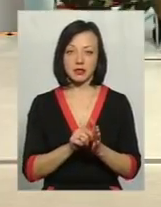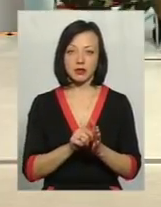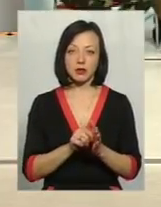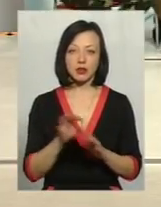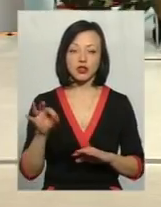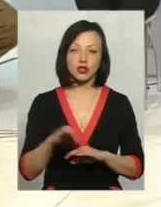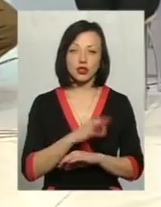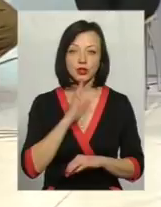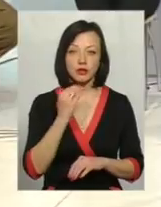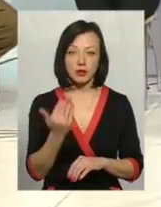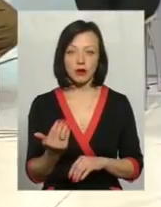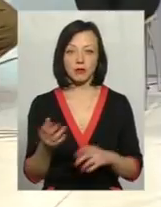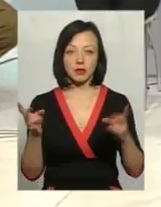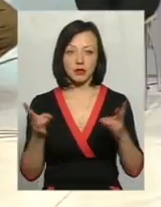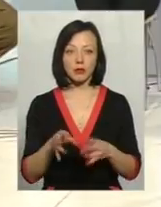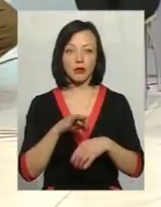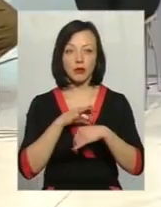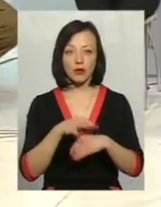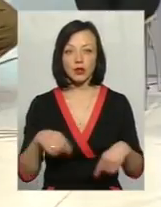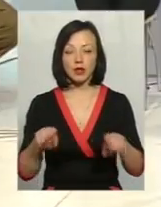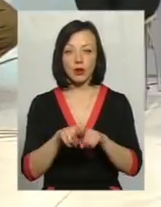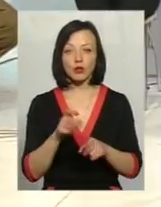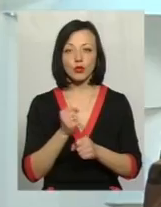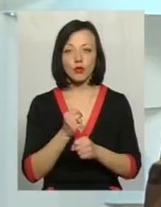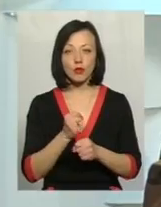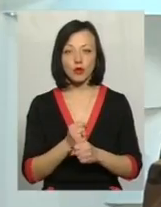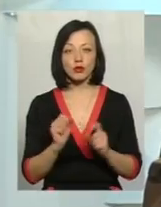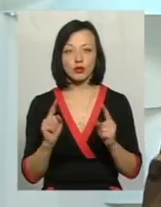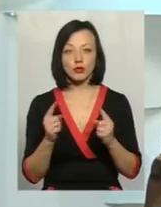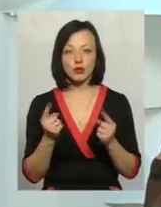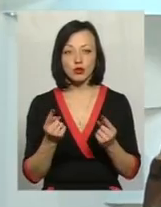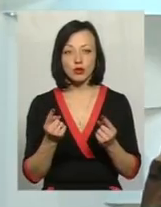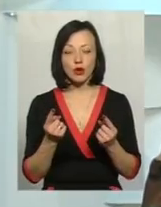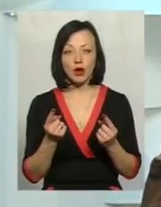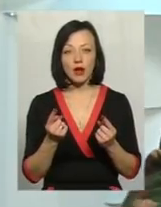з жінками треба проводити теж таку роботу, тому що, ну,